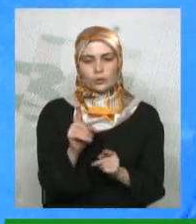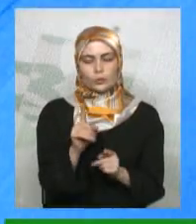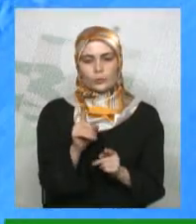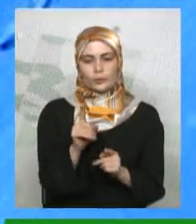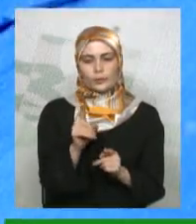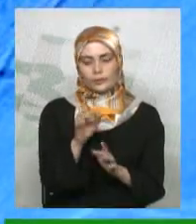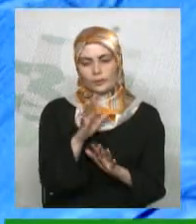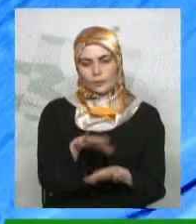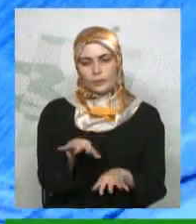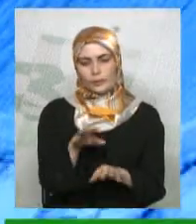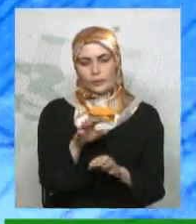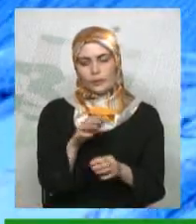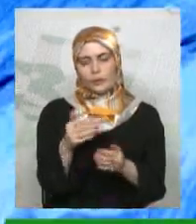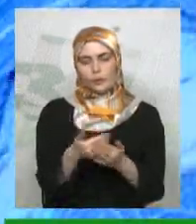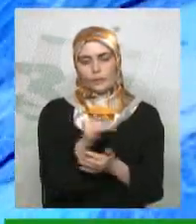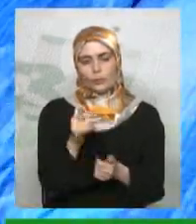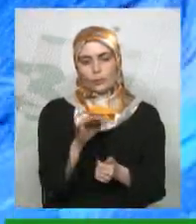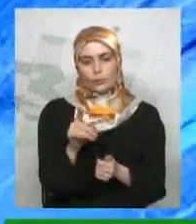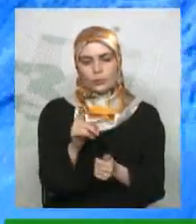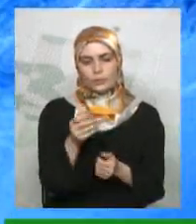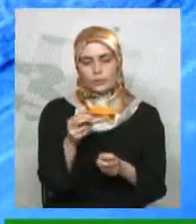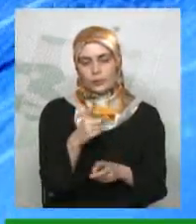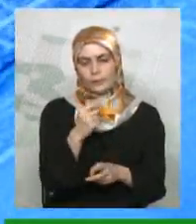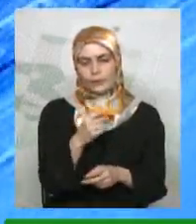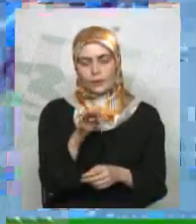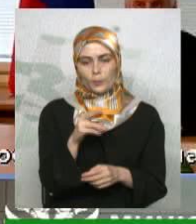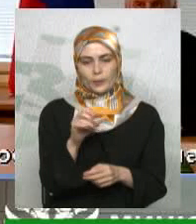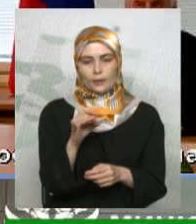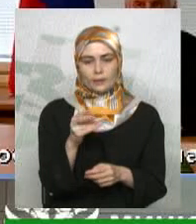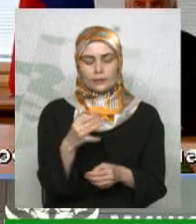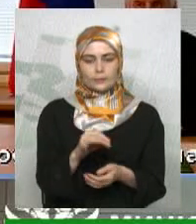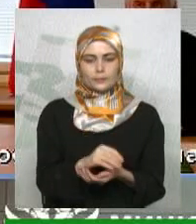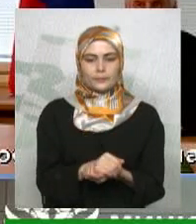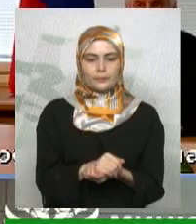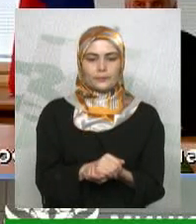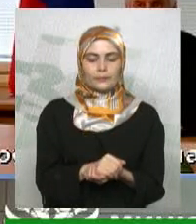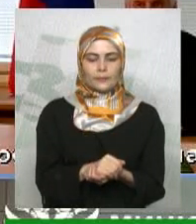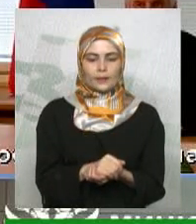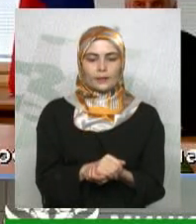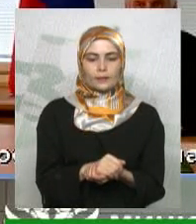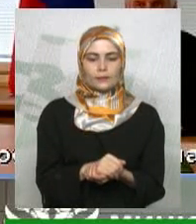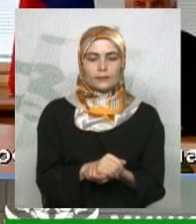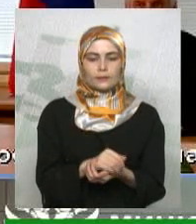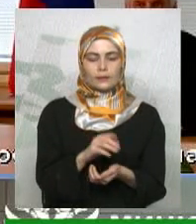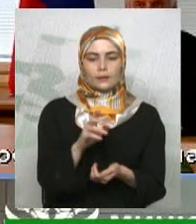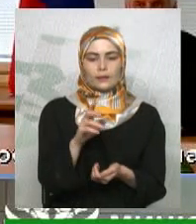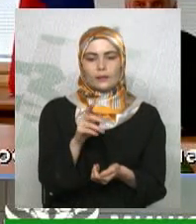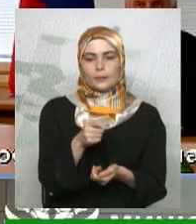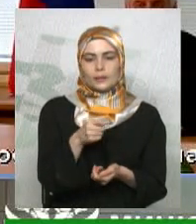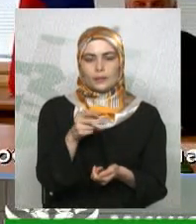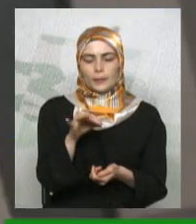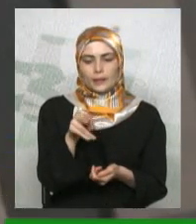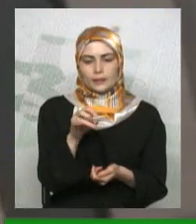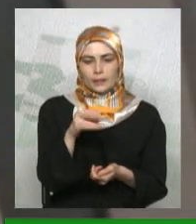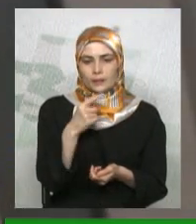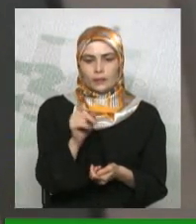сформировавшихся на фоне проведения специальной военной операции. В своем выступлении председатель НАК отметил, что на фоне